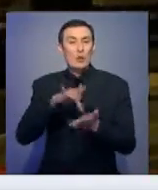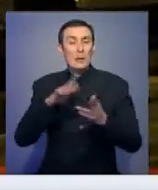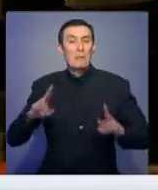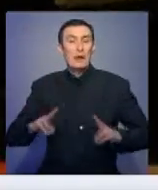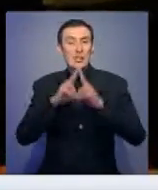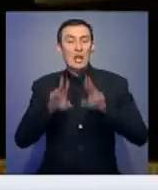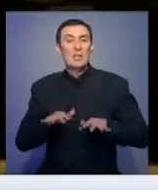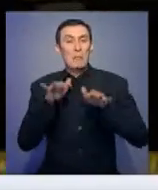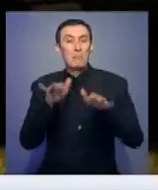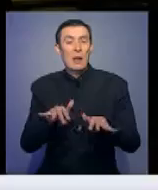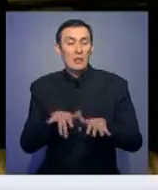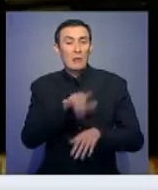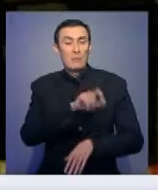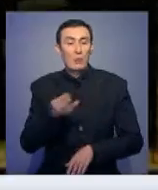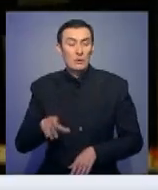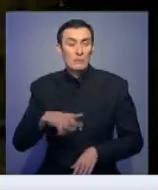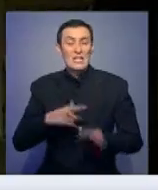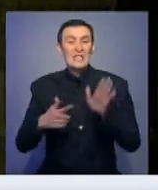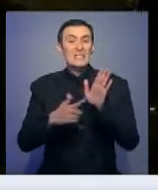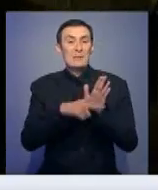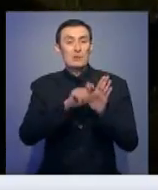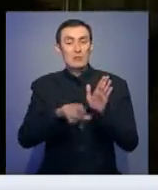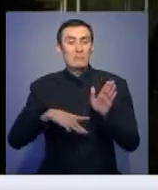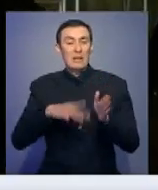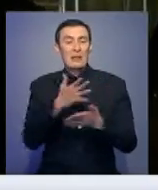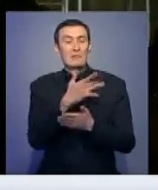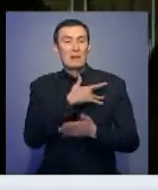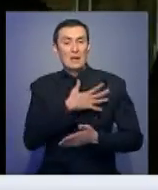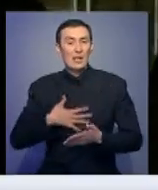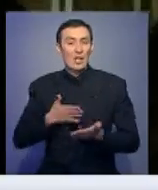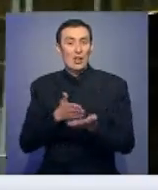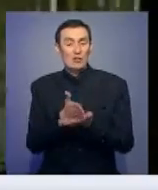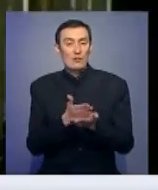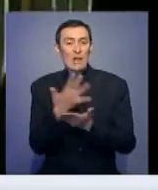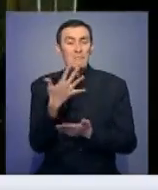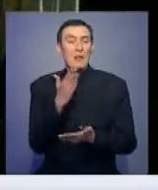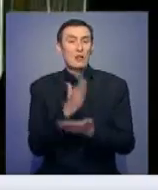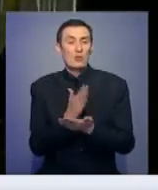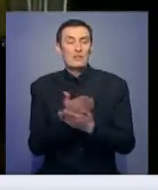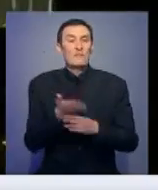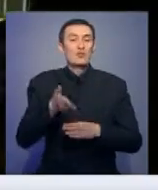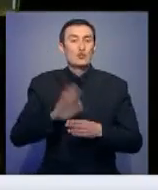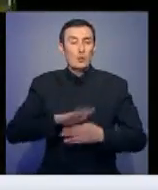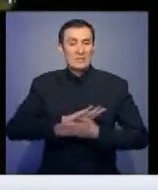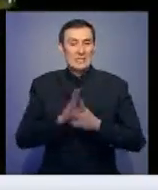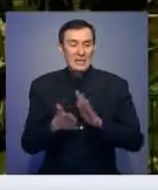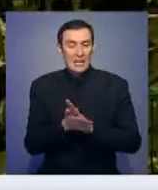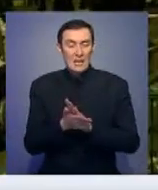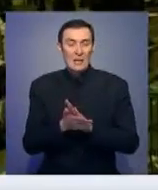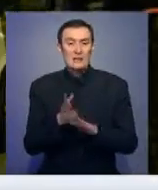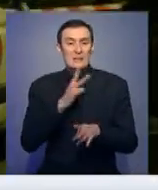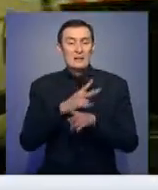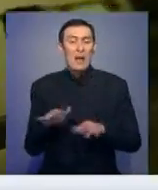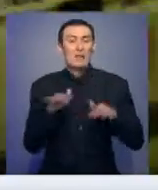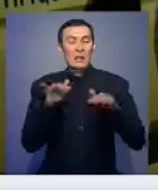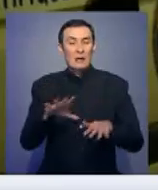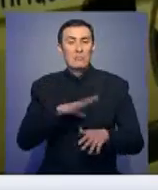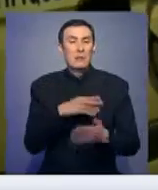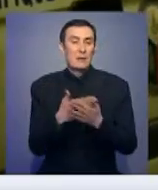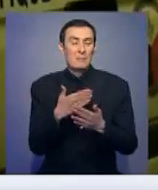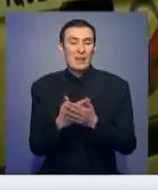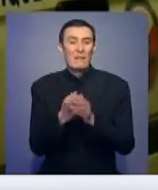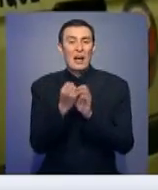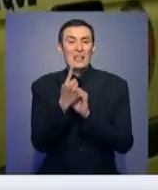мужчина напал на прохожих. 7 человек получили ранения, 5 из них находятся в тяжелом состоянии. Атака